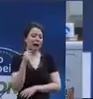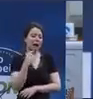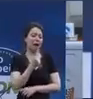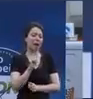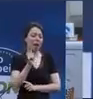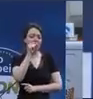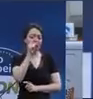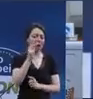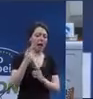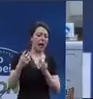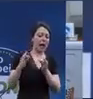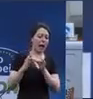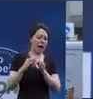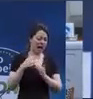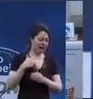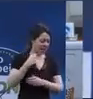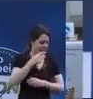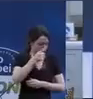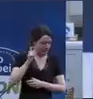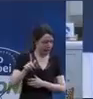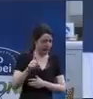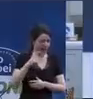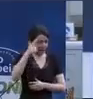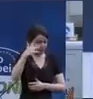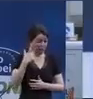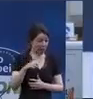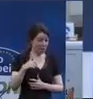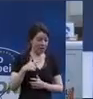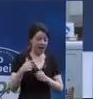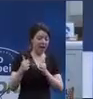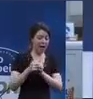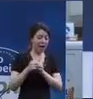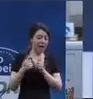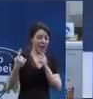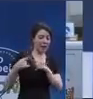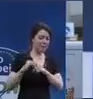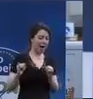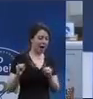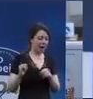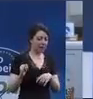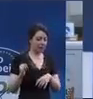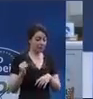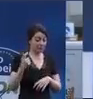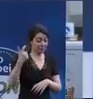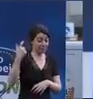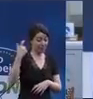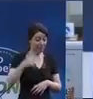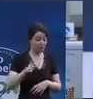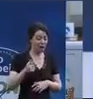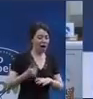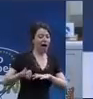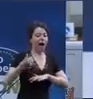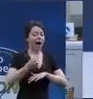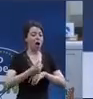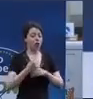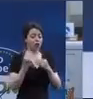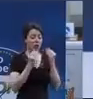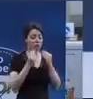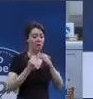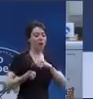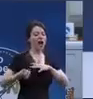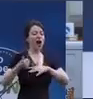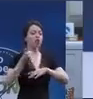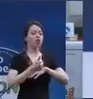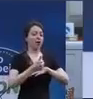l'ha mai dovuti battere e sapete perché non li ha mai dovuti battere perché è autorevole Giorgia Meloni